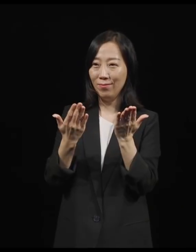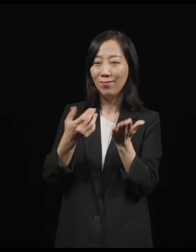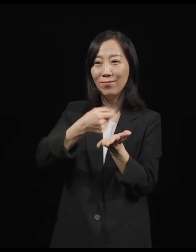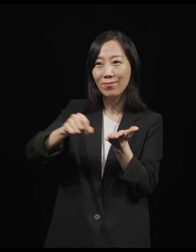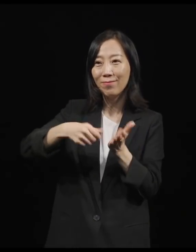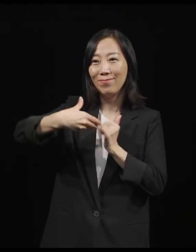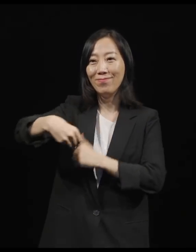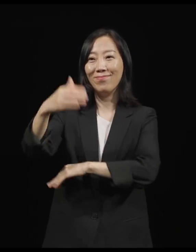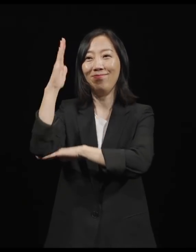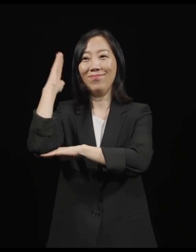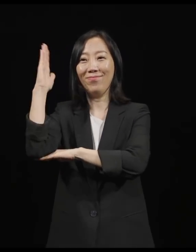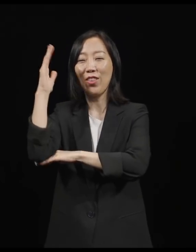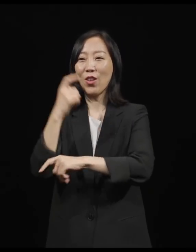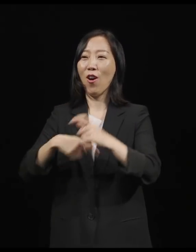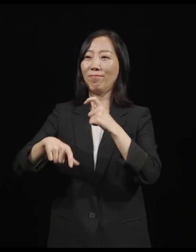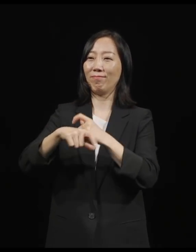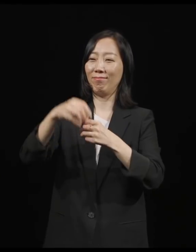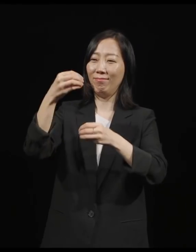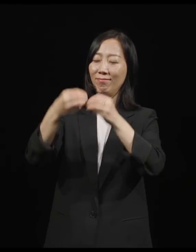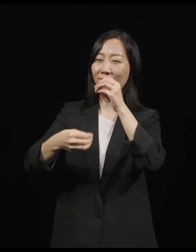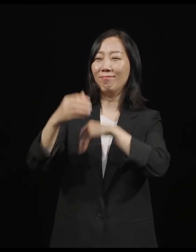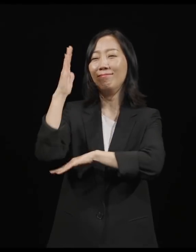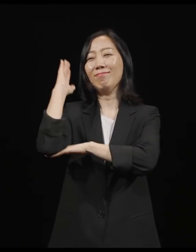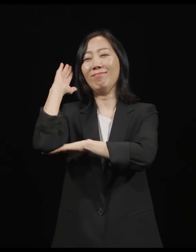연주를 해나갈 수 있을 겁니다.